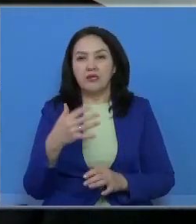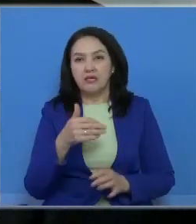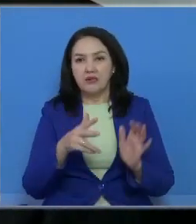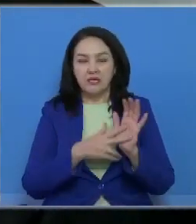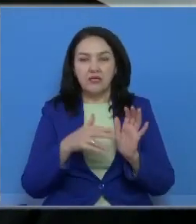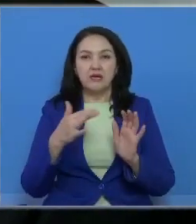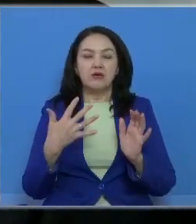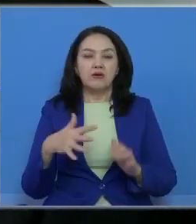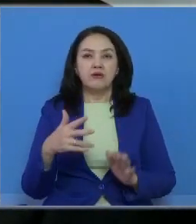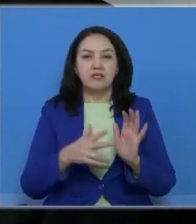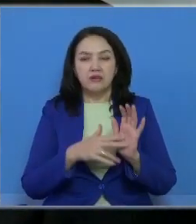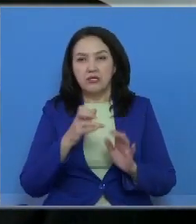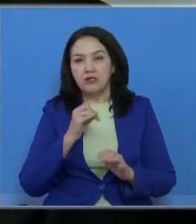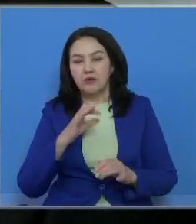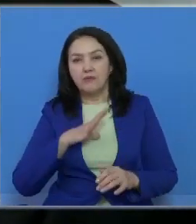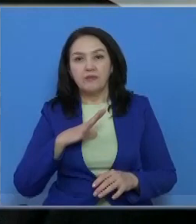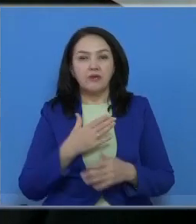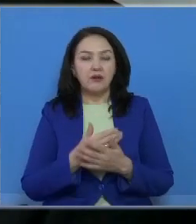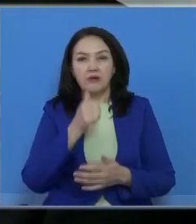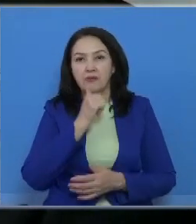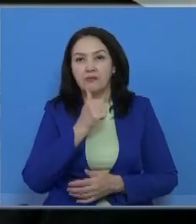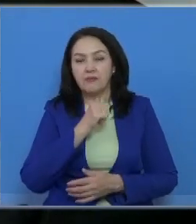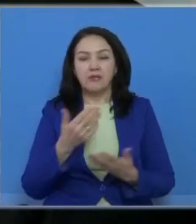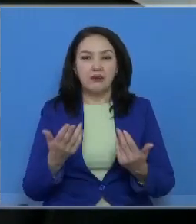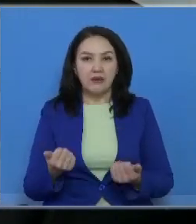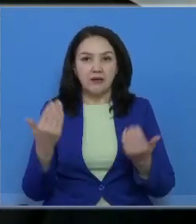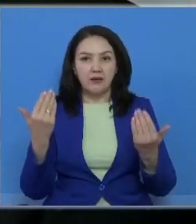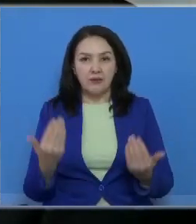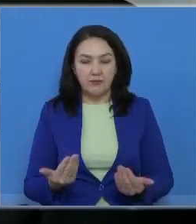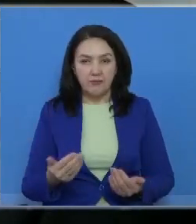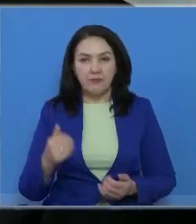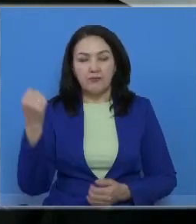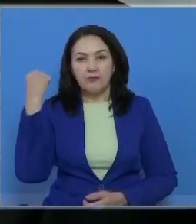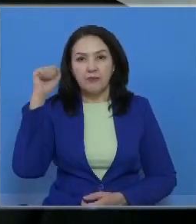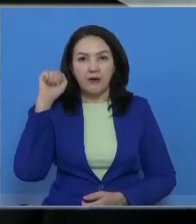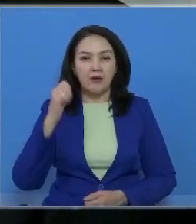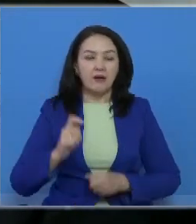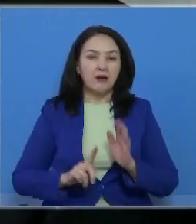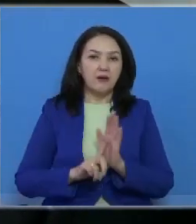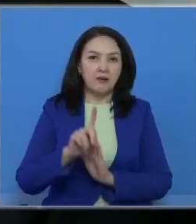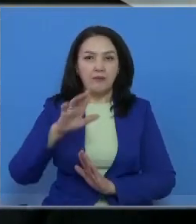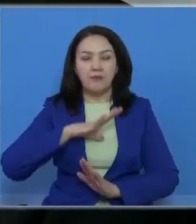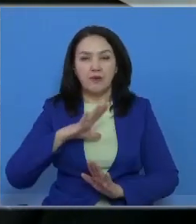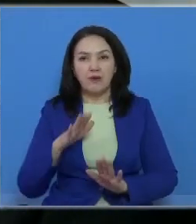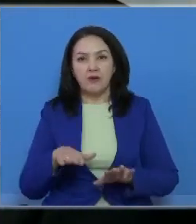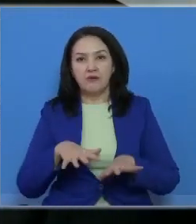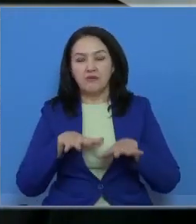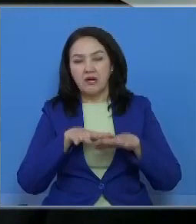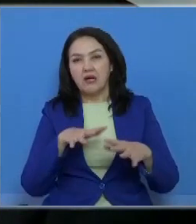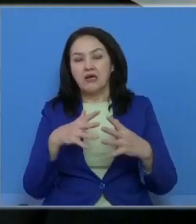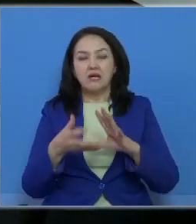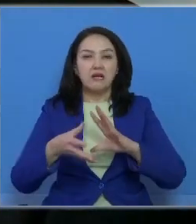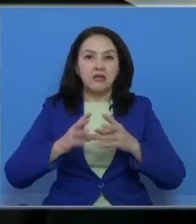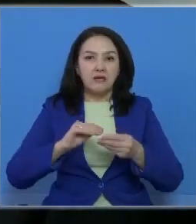1847-1858 жылдар деп зерделедік әрине, бірақ та батырдың бастауымен болған көтеріліс және